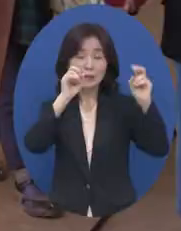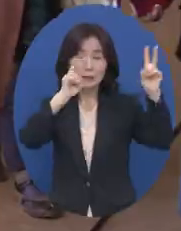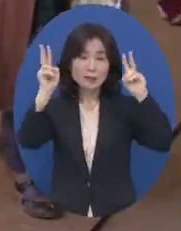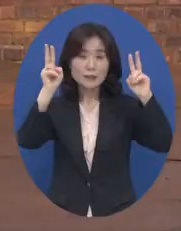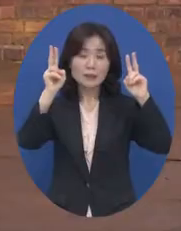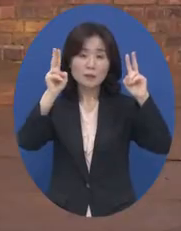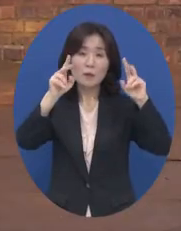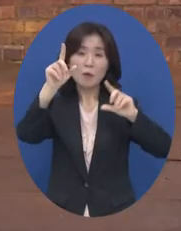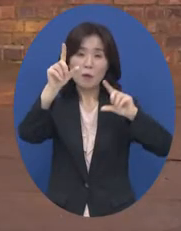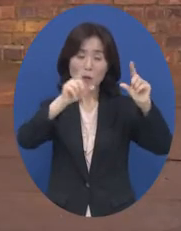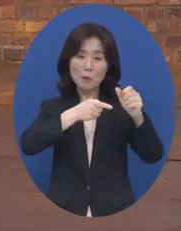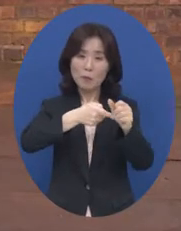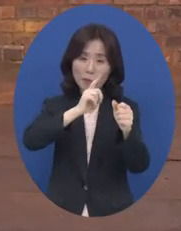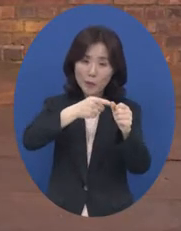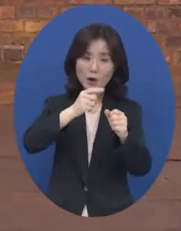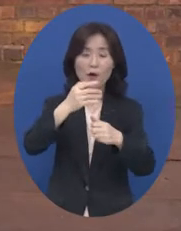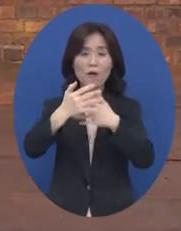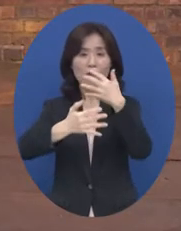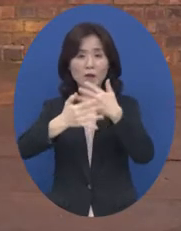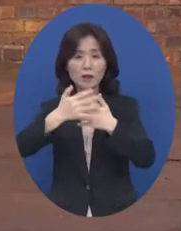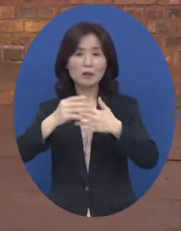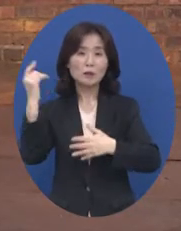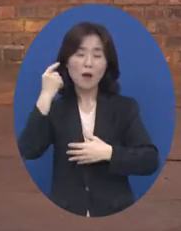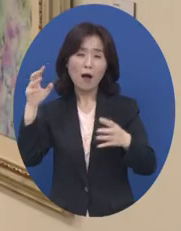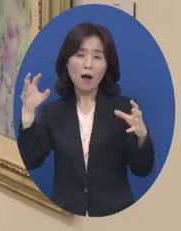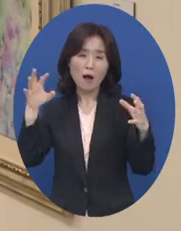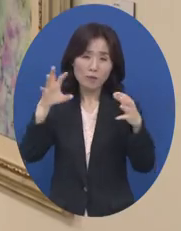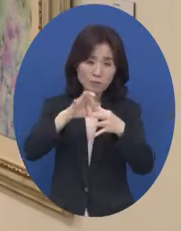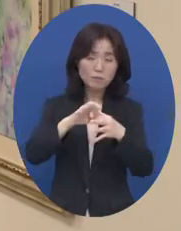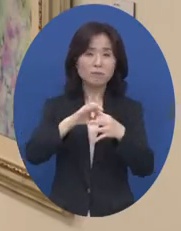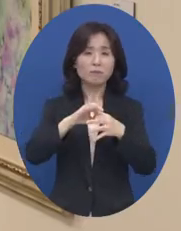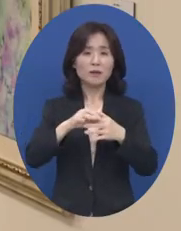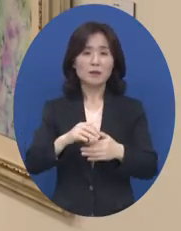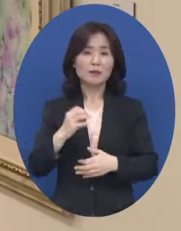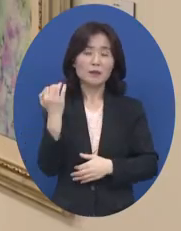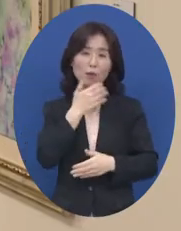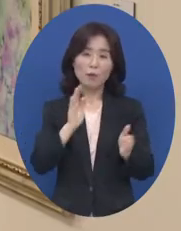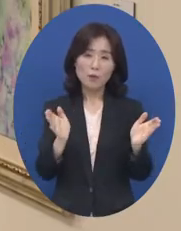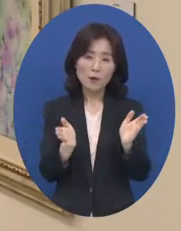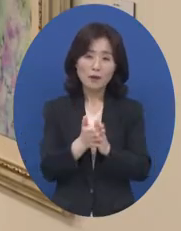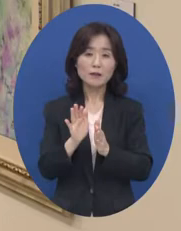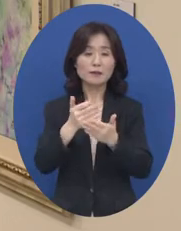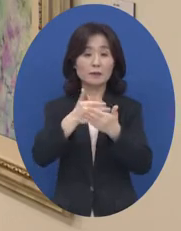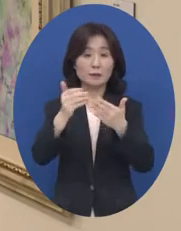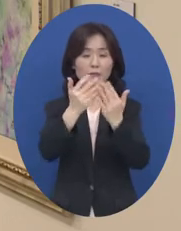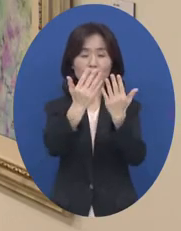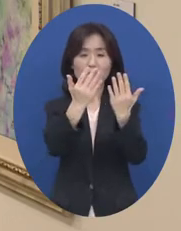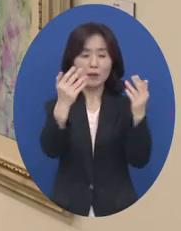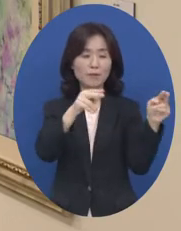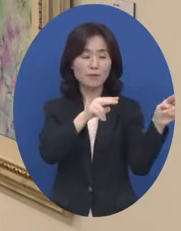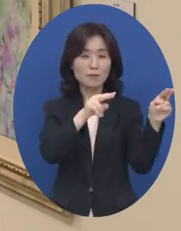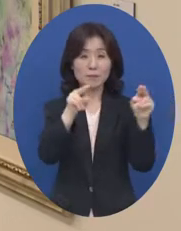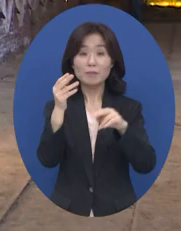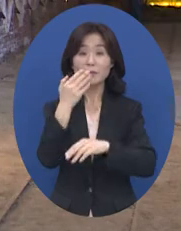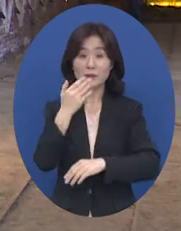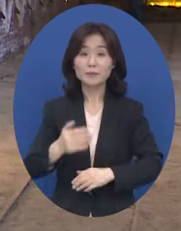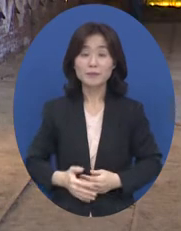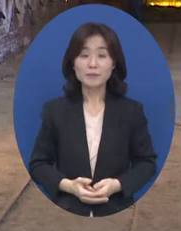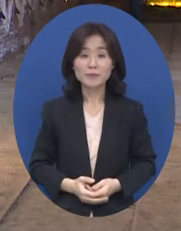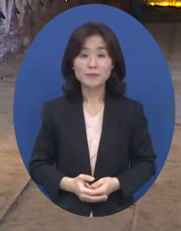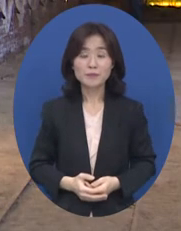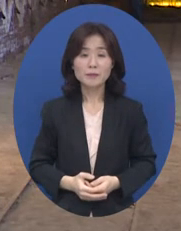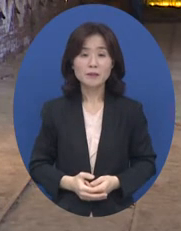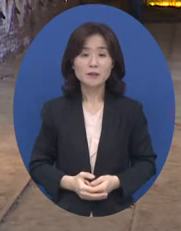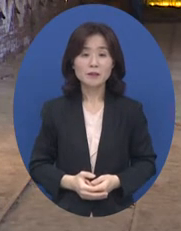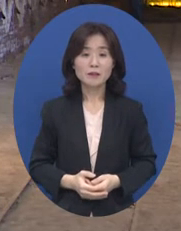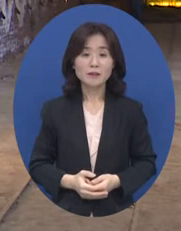조소 작품부터 영상과 소리가 결합한 작품, 색감이 화려한 그림 전시까지 볼 수 있습니다.